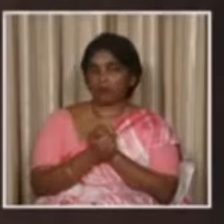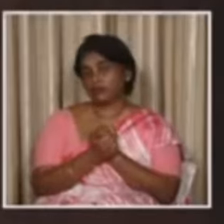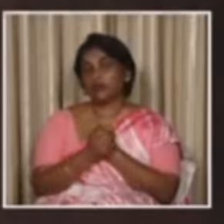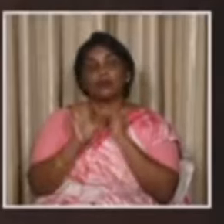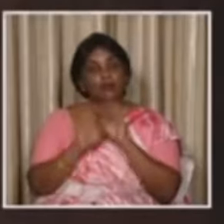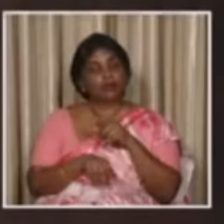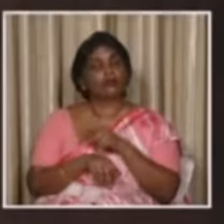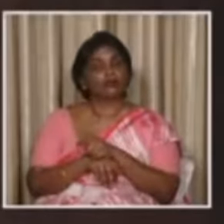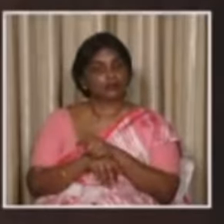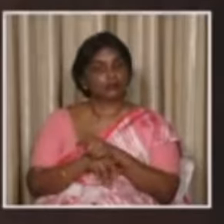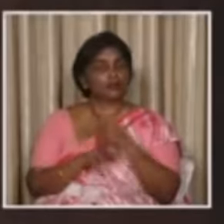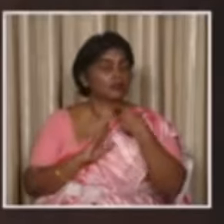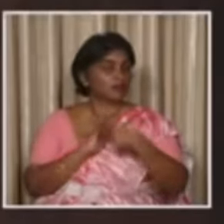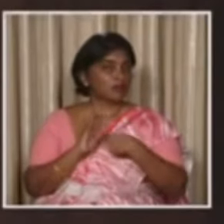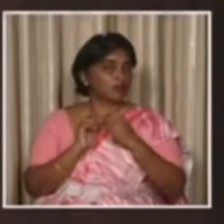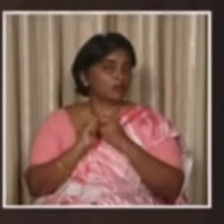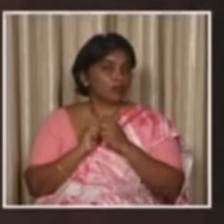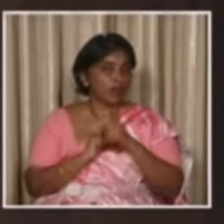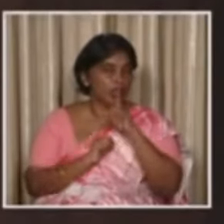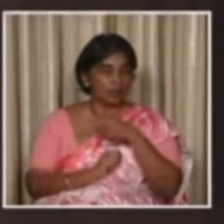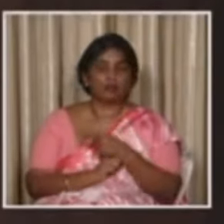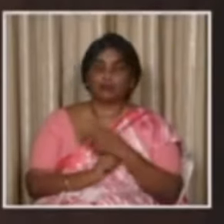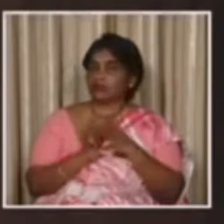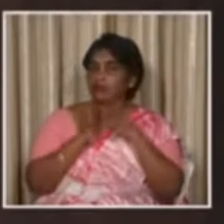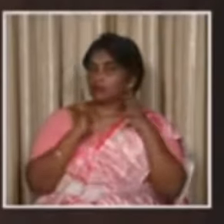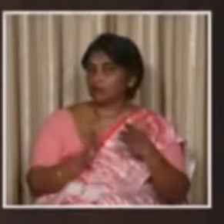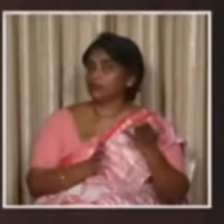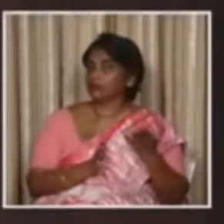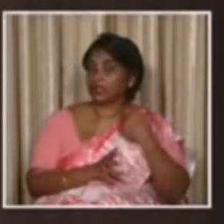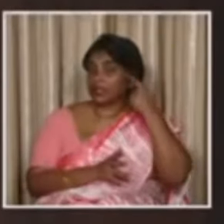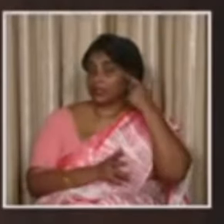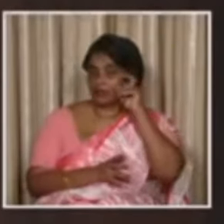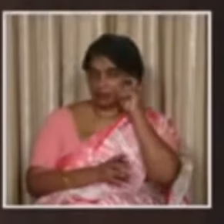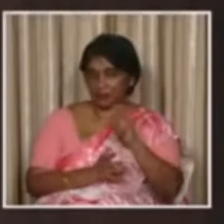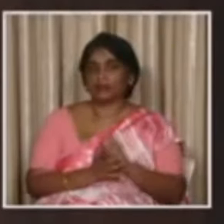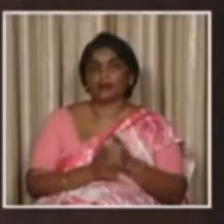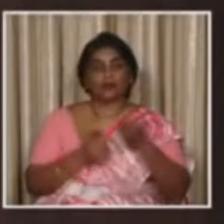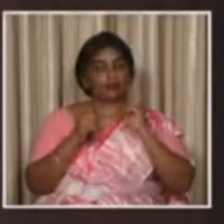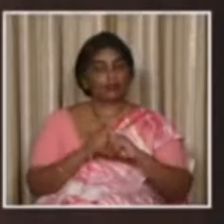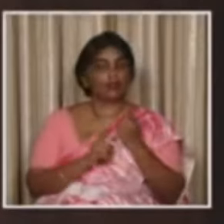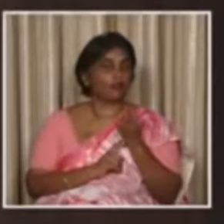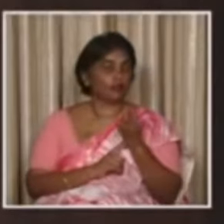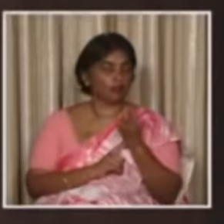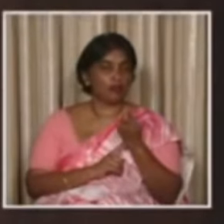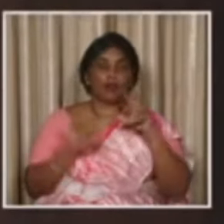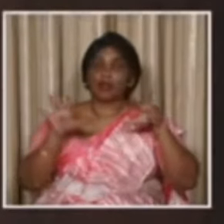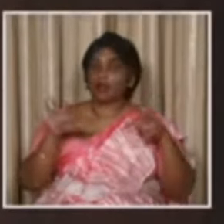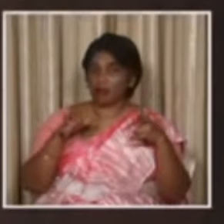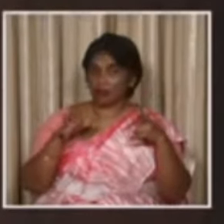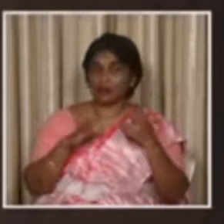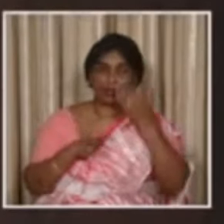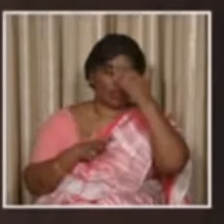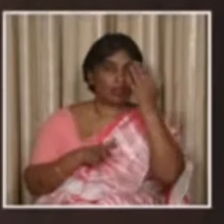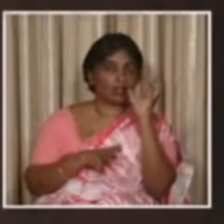නමුත් ඒකෙන් මේ රටට සිද්ධ වන හානිය කොයි තරන්ද කියලා කල්පනා කරන්න. අනිපත්ත රුපියල් අටසියකට උළුඳු